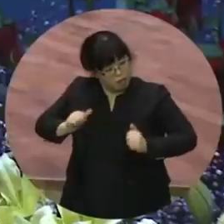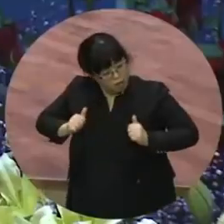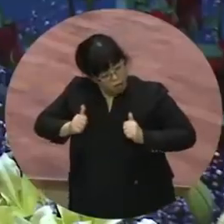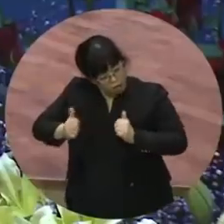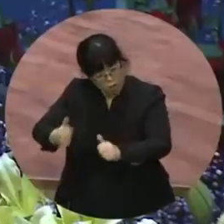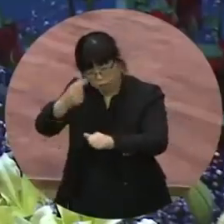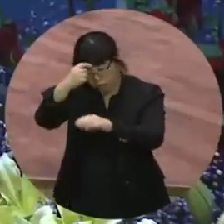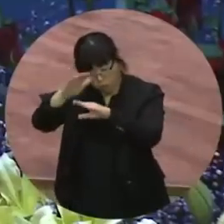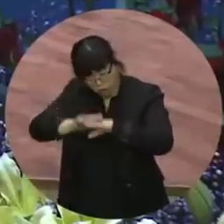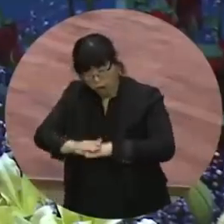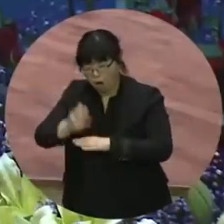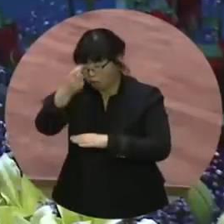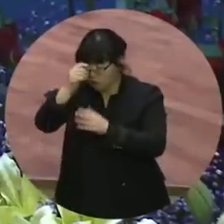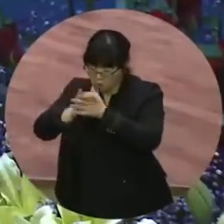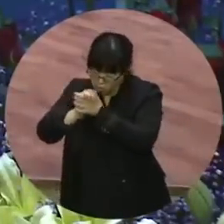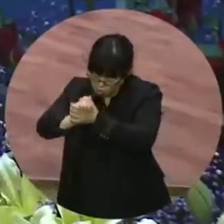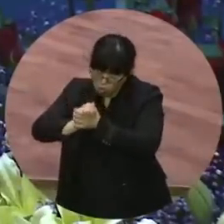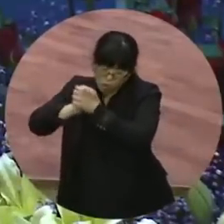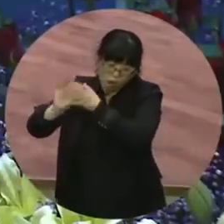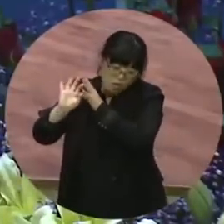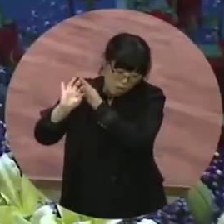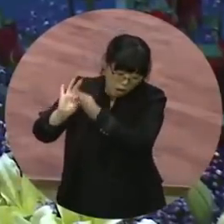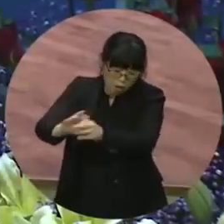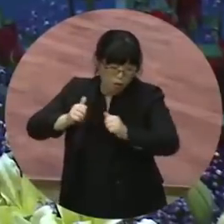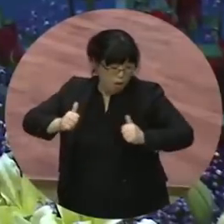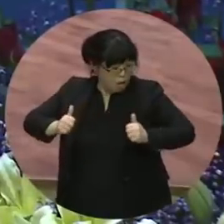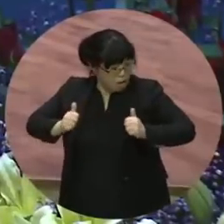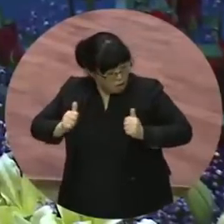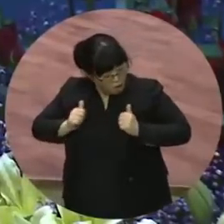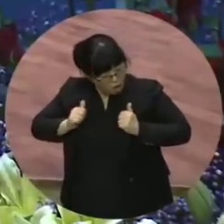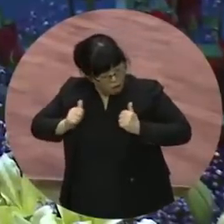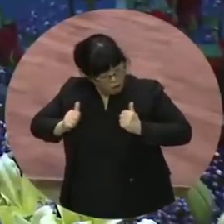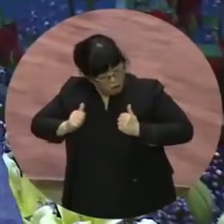어머니 절하는데 매일 와서 그렇게 내가 기도하고 하면서도